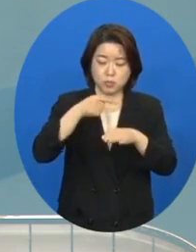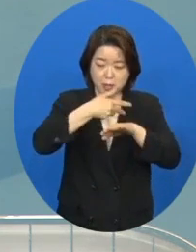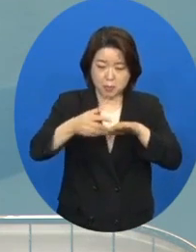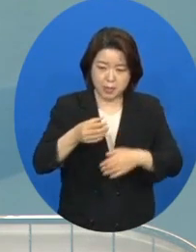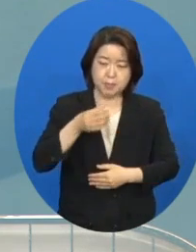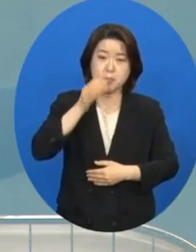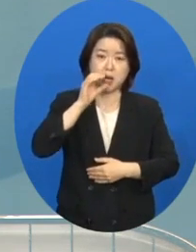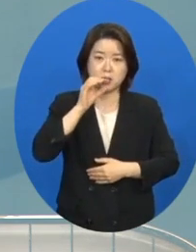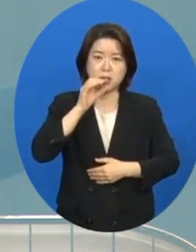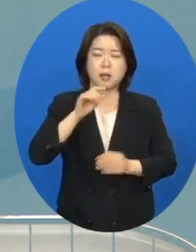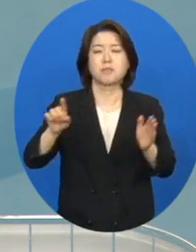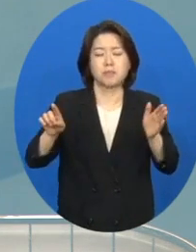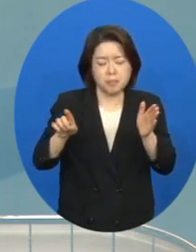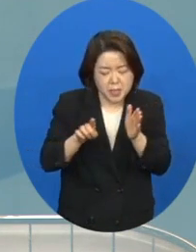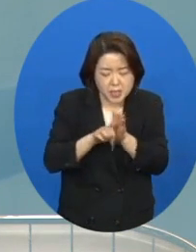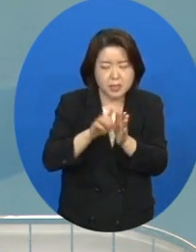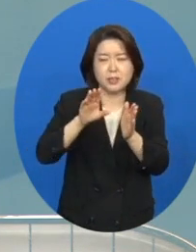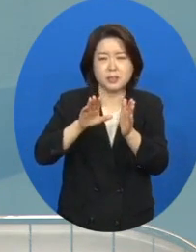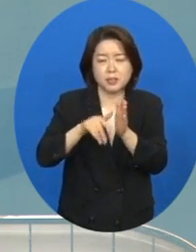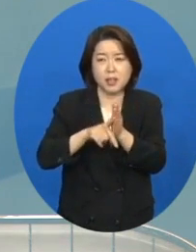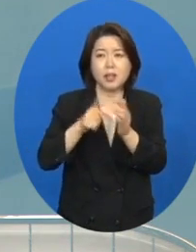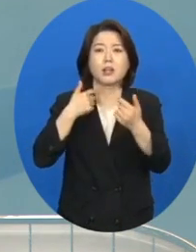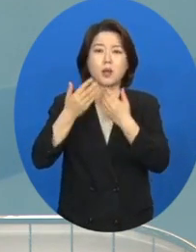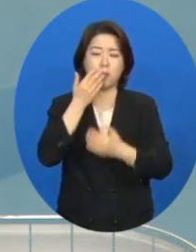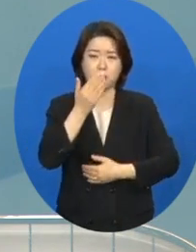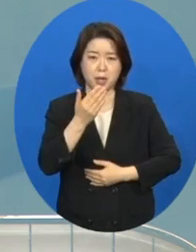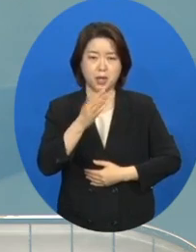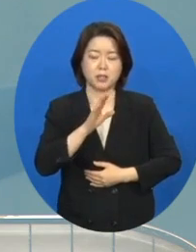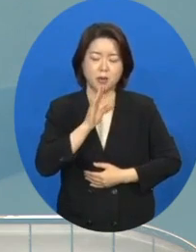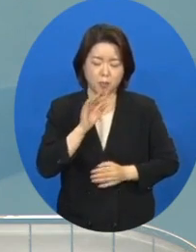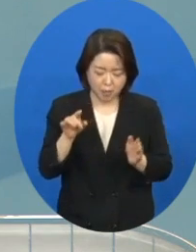마셨다고 믿을 때예요. 정말 믿을 때,